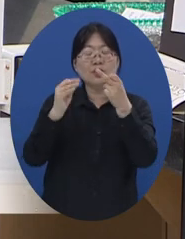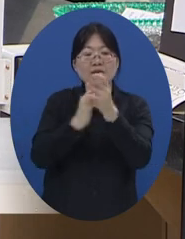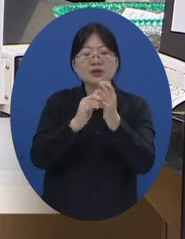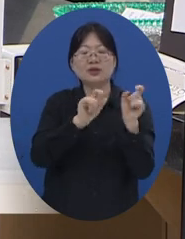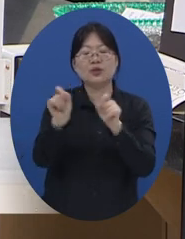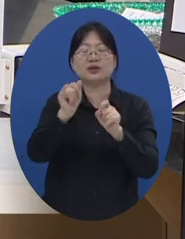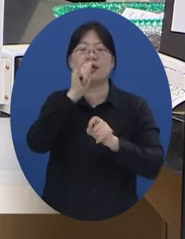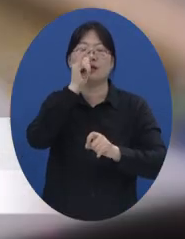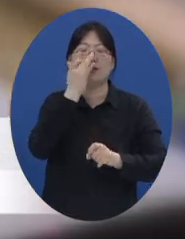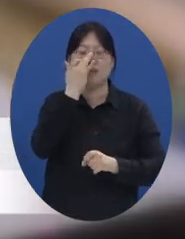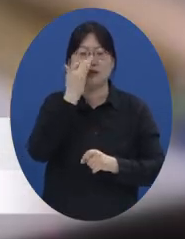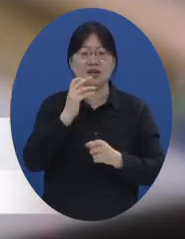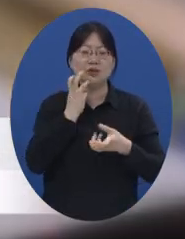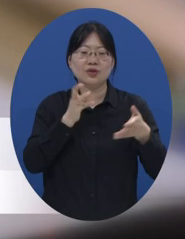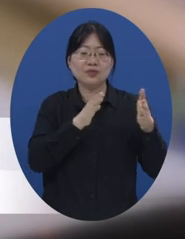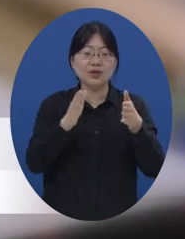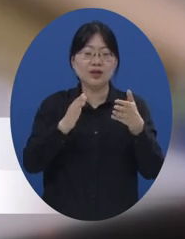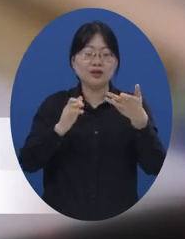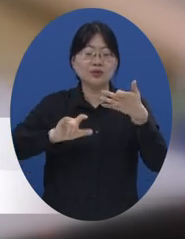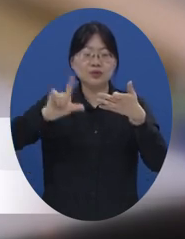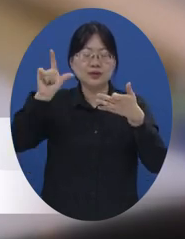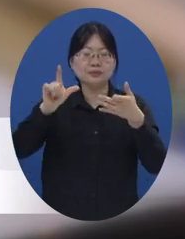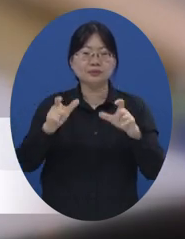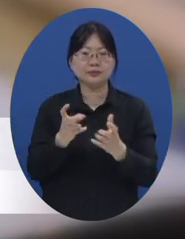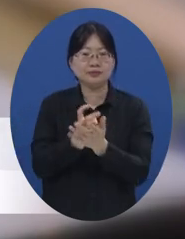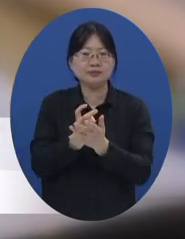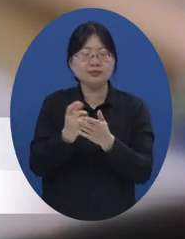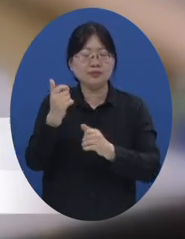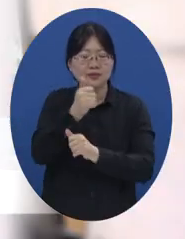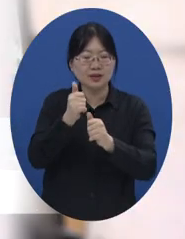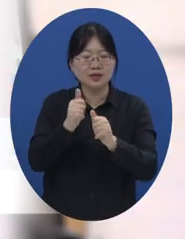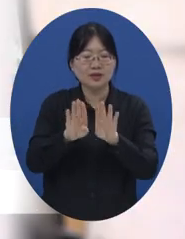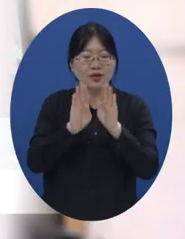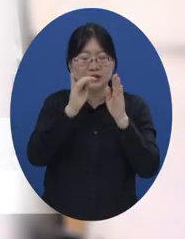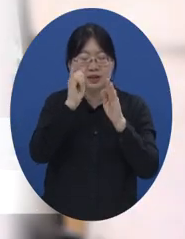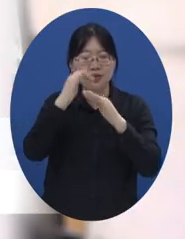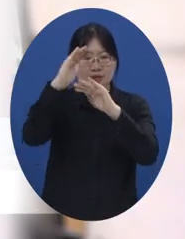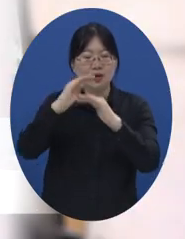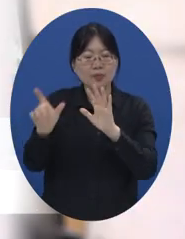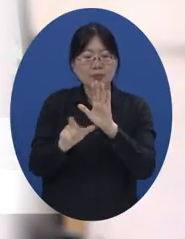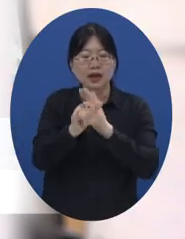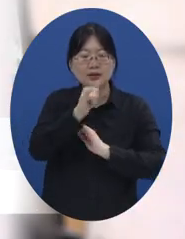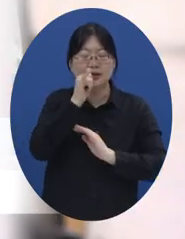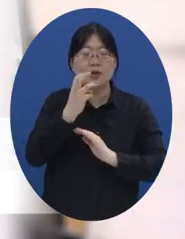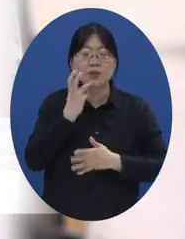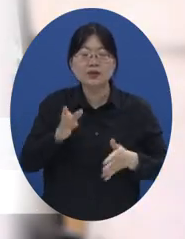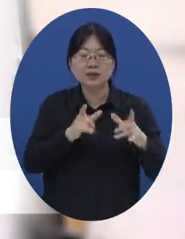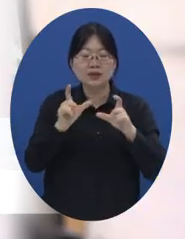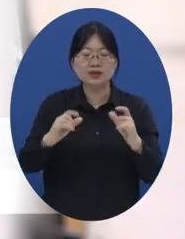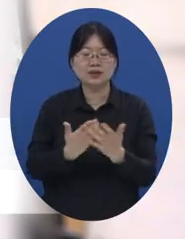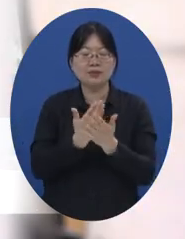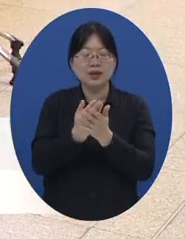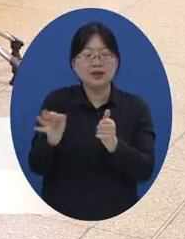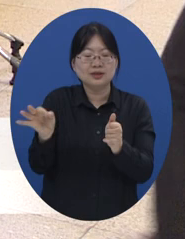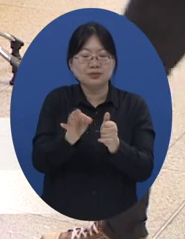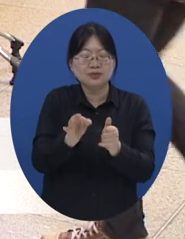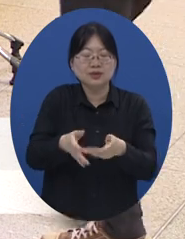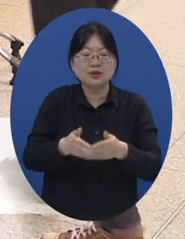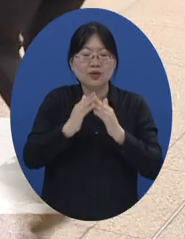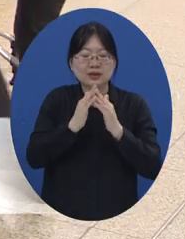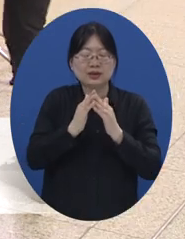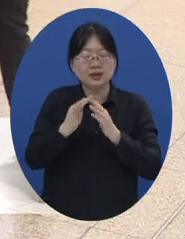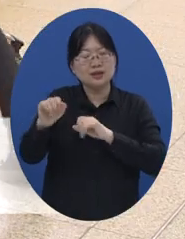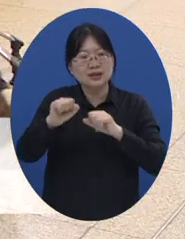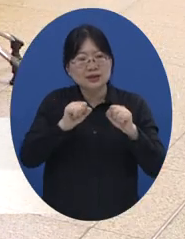밝혔습니다 경우도 는 스쿨 조례 규칙 심의위원회를 열고 이 같은 내용이 담긴 경기도 지역 개발 기금 설치 조례 시행규칙